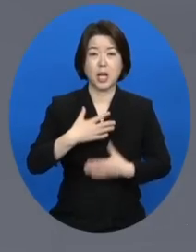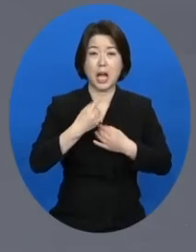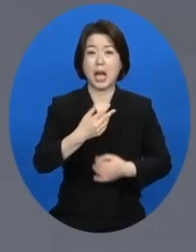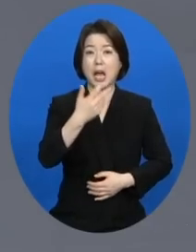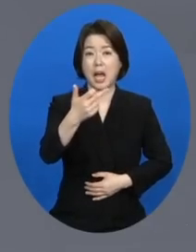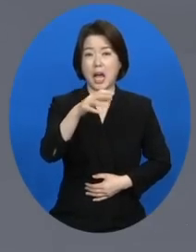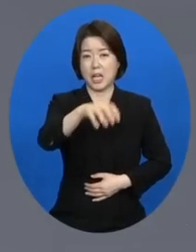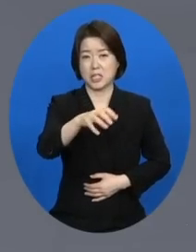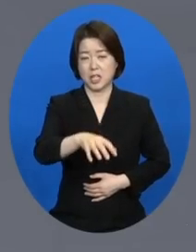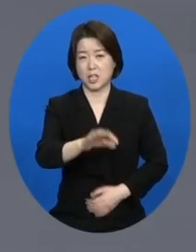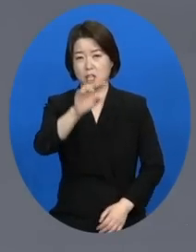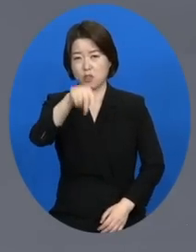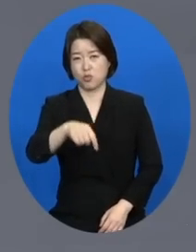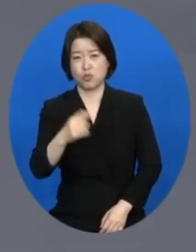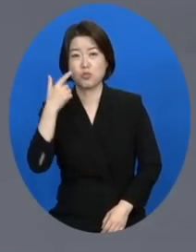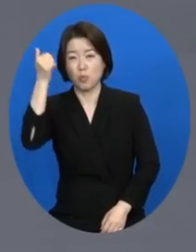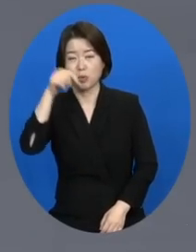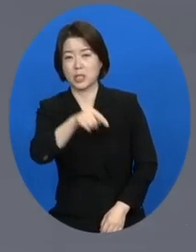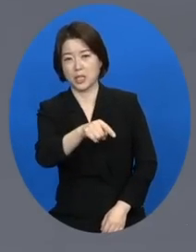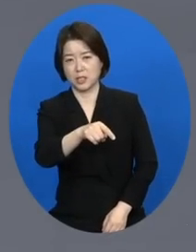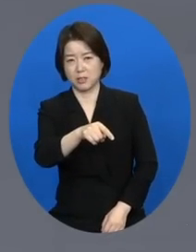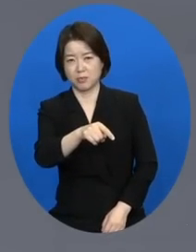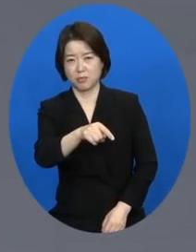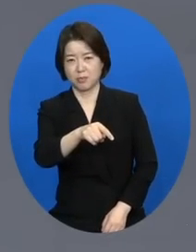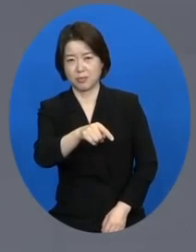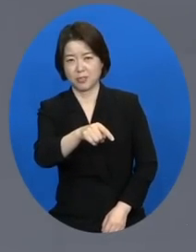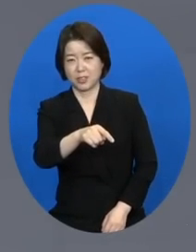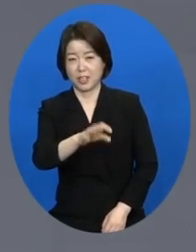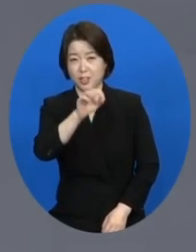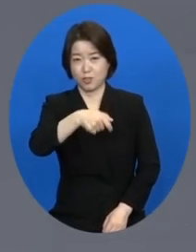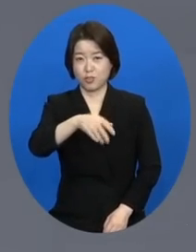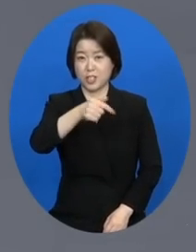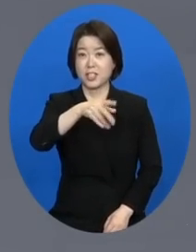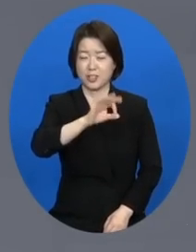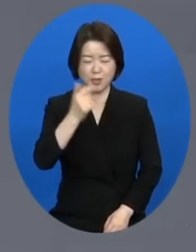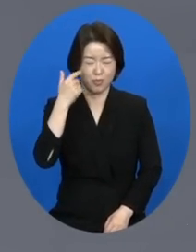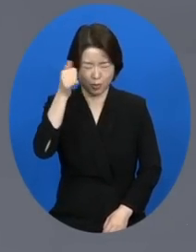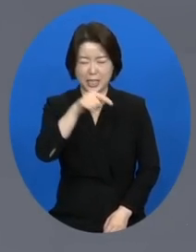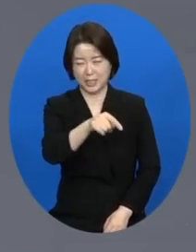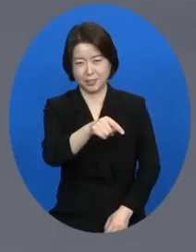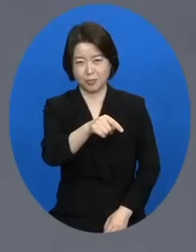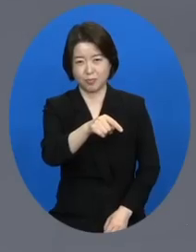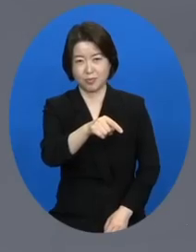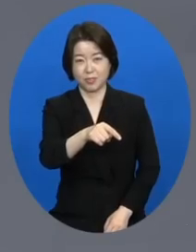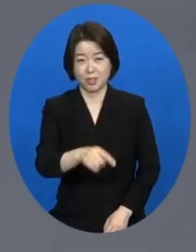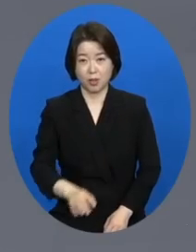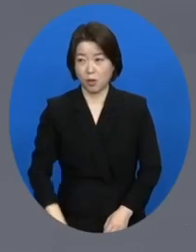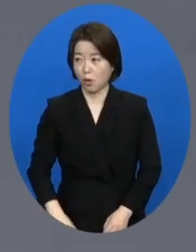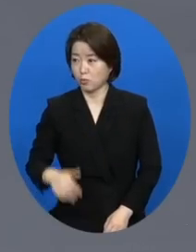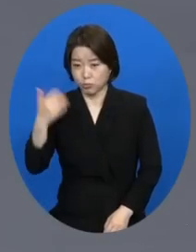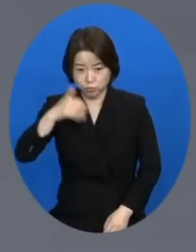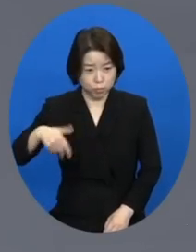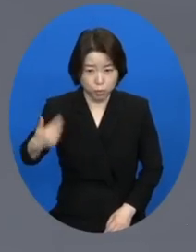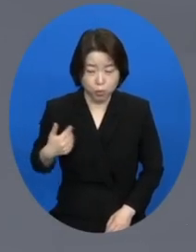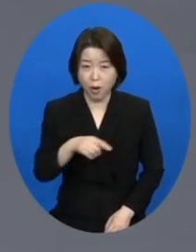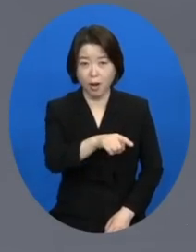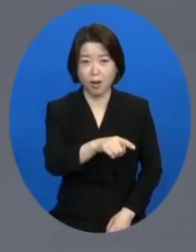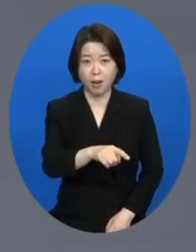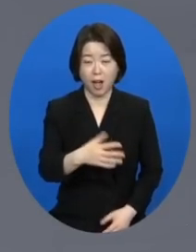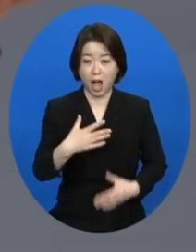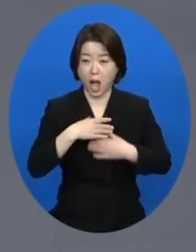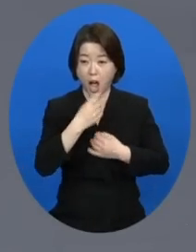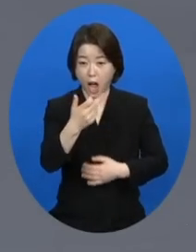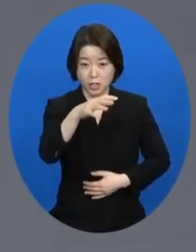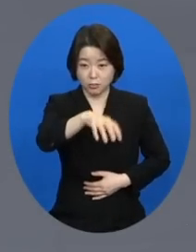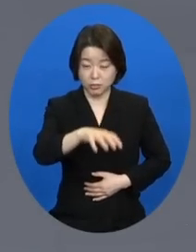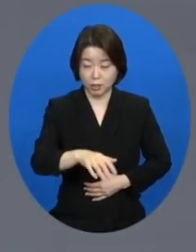목회하시던 유모 무슨 목사님이라고 유기성 목사님이셨어요. 무명이 몰랐어요. 그 당시에